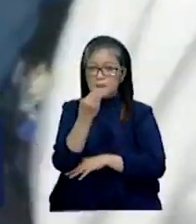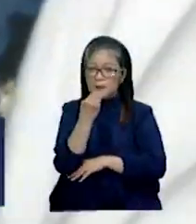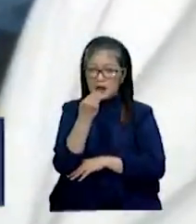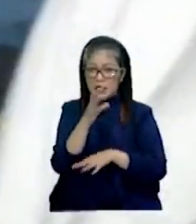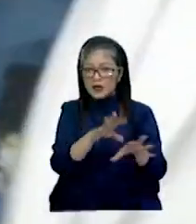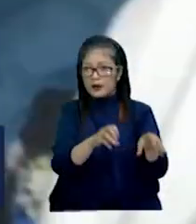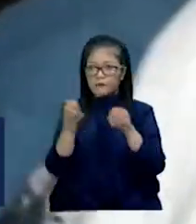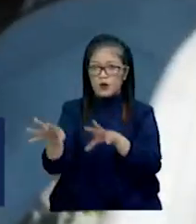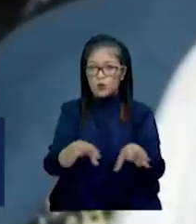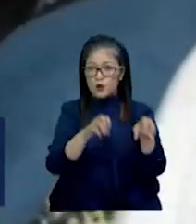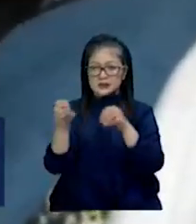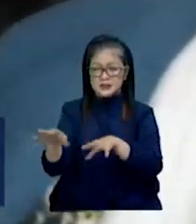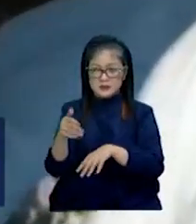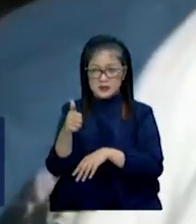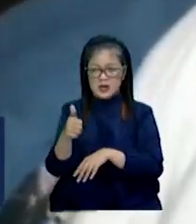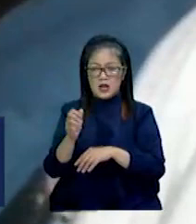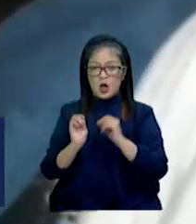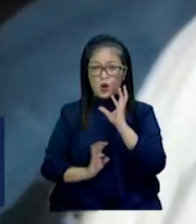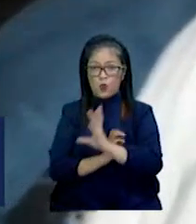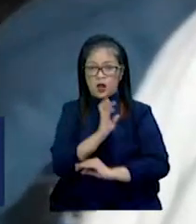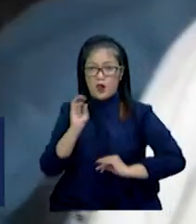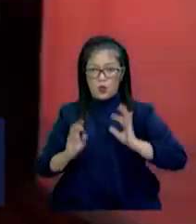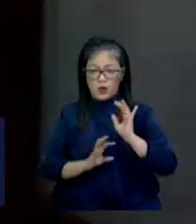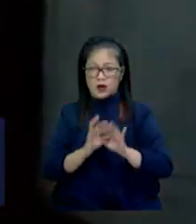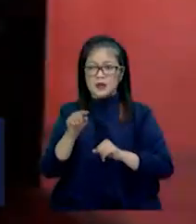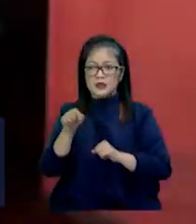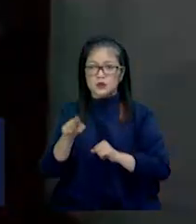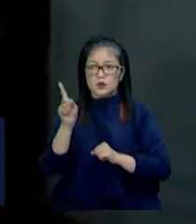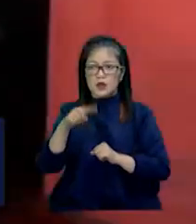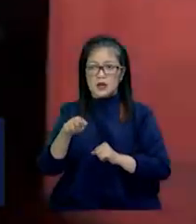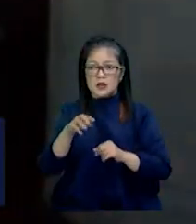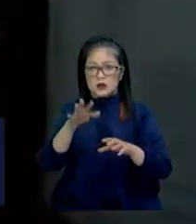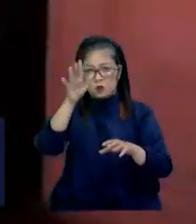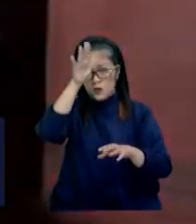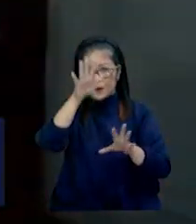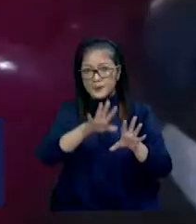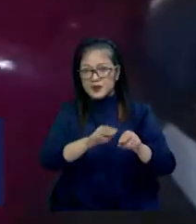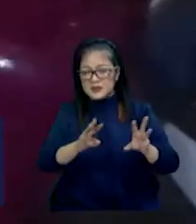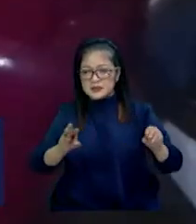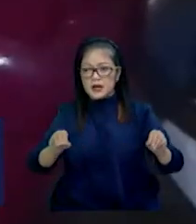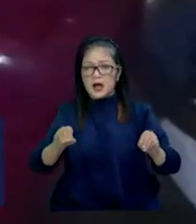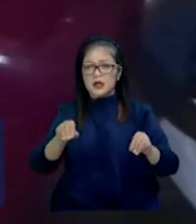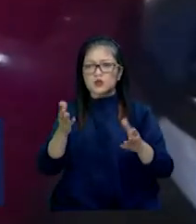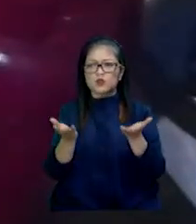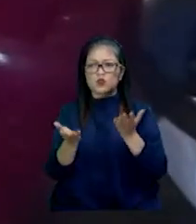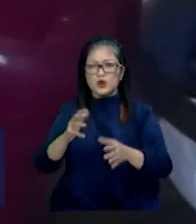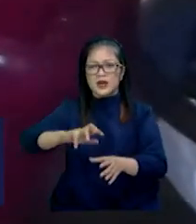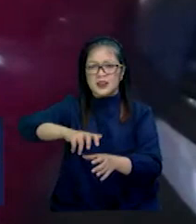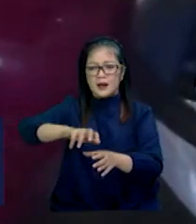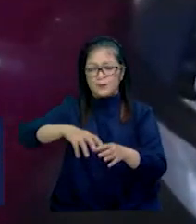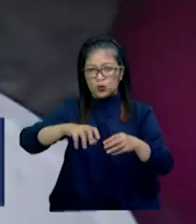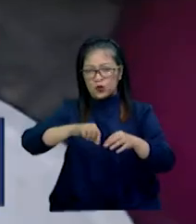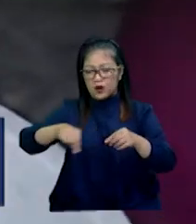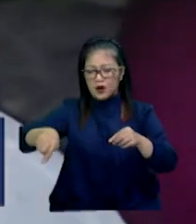restoran terluka di bagian lengan saat berusaha menyelamatkan diri. Dugaan sementara, api berasal dari kebocoran selang tabung gas LPG saat